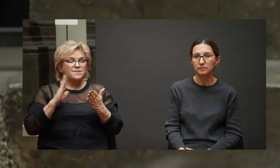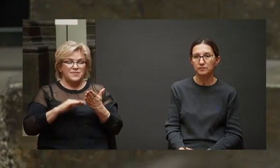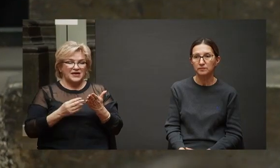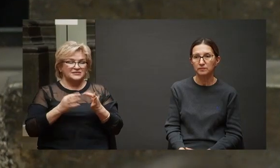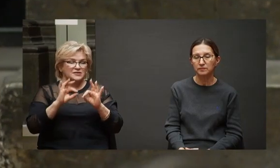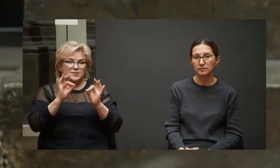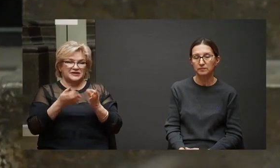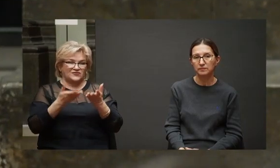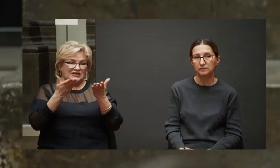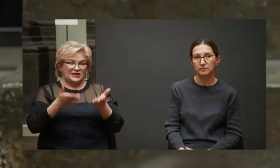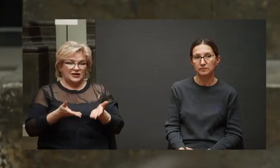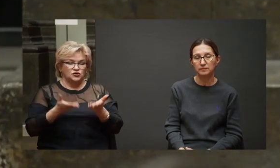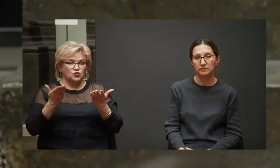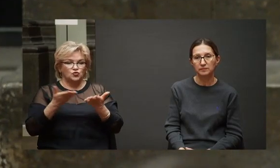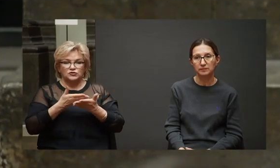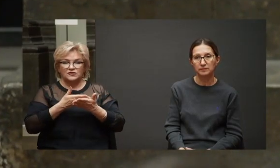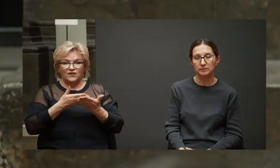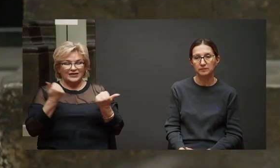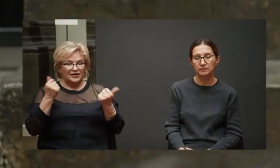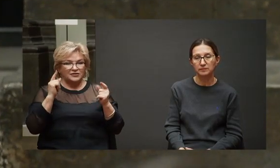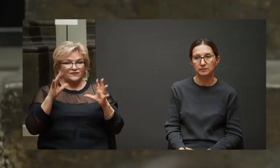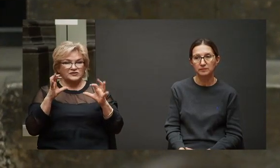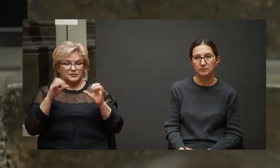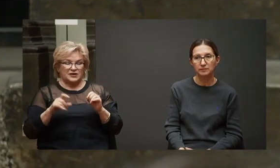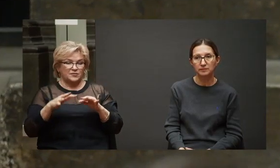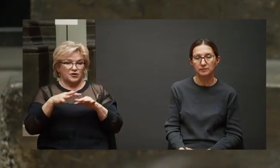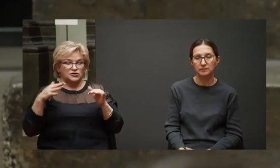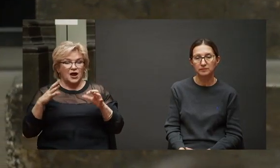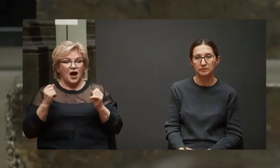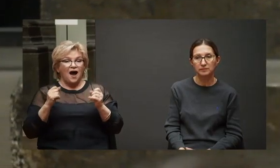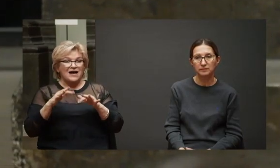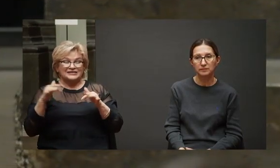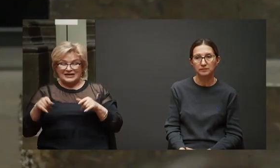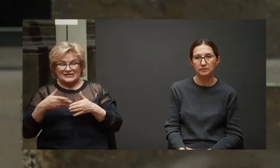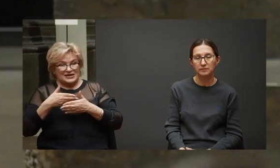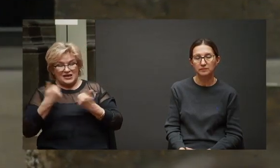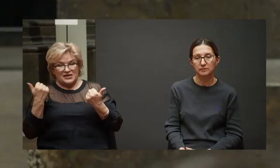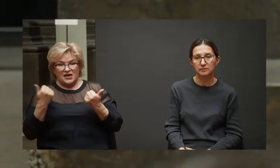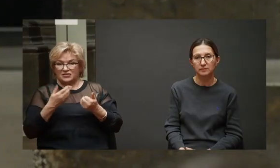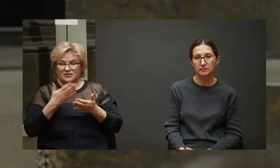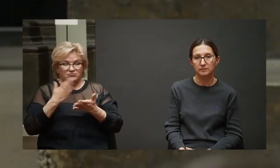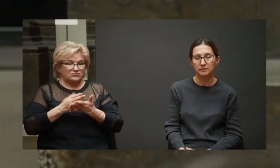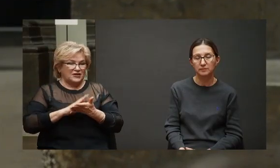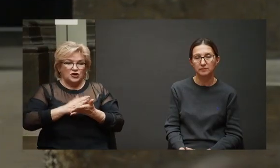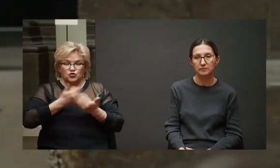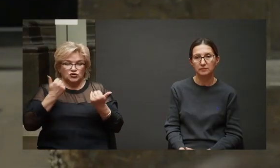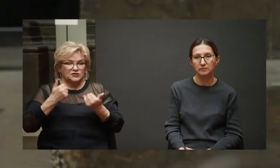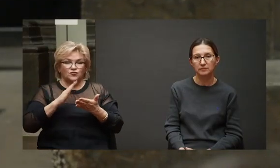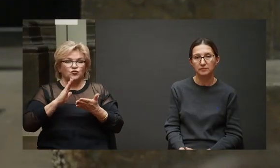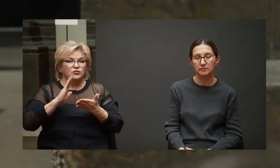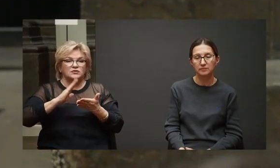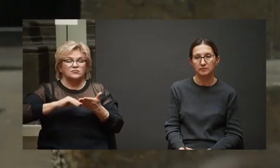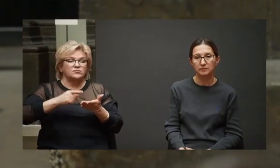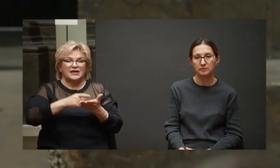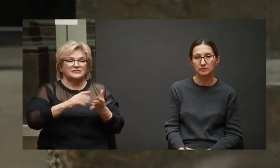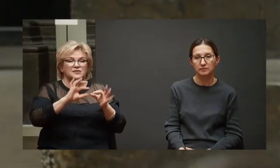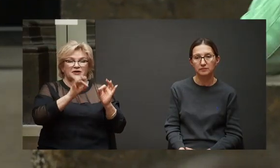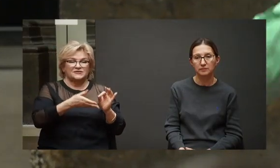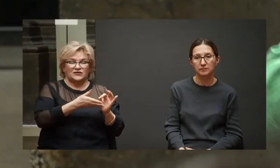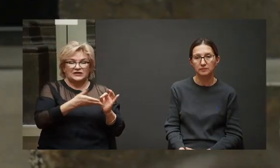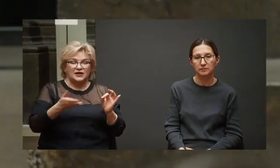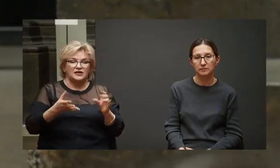произведения искусства нет воспринимающего его зрителя, без зрителя нет. Не существует произведение искусства, да, оно существует